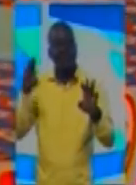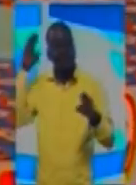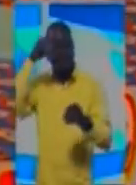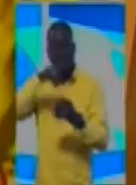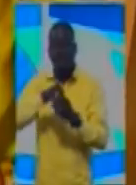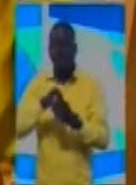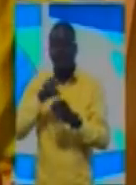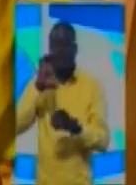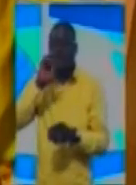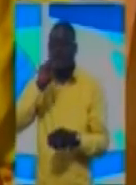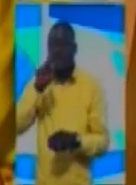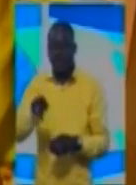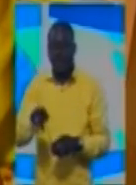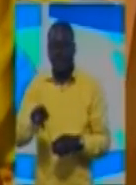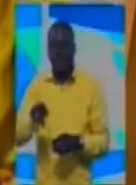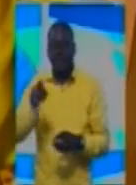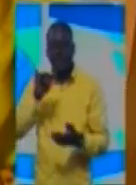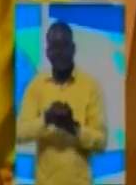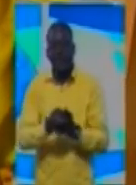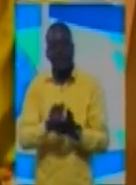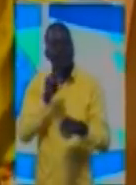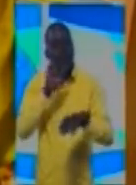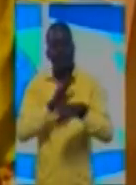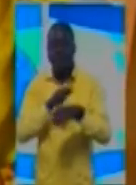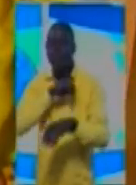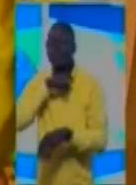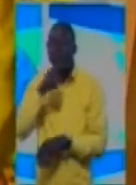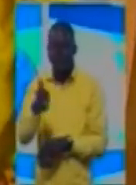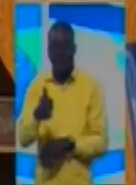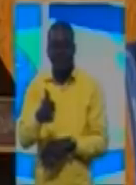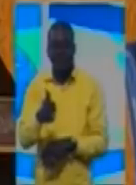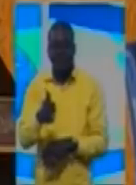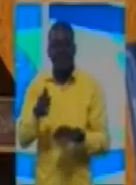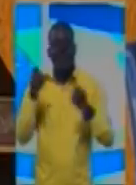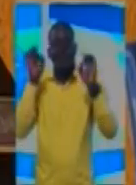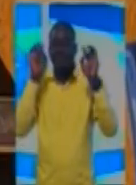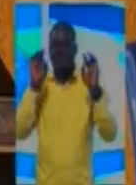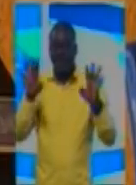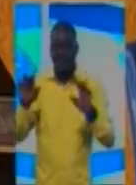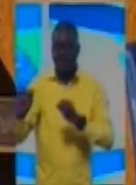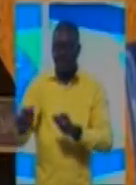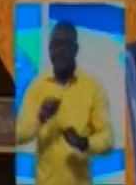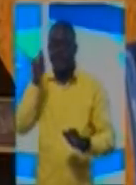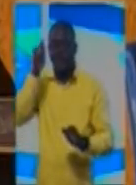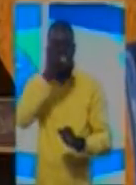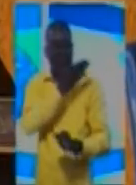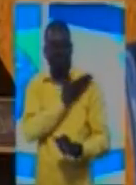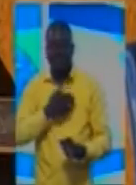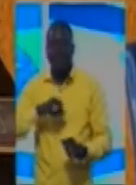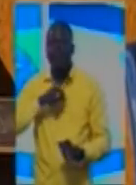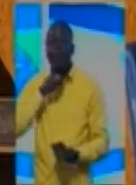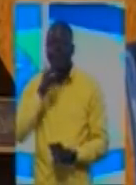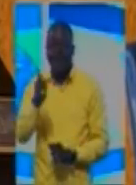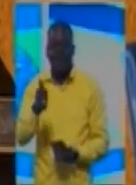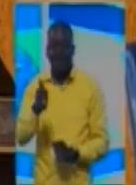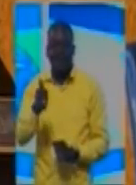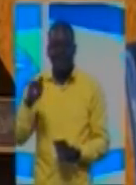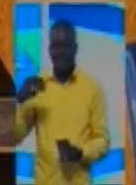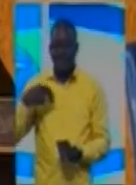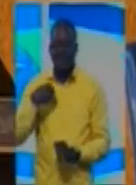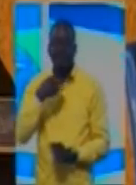pouvoir. Et la sentence est sans appel. Au regard de la gravité des actes d'indiscipline